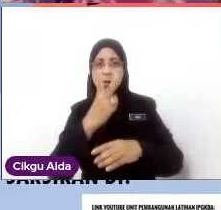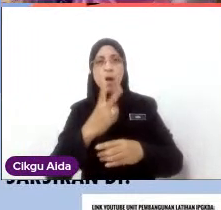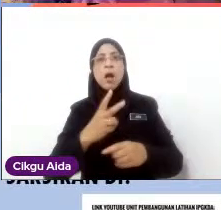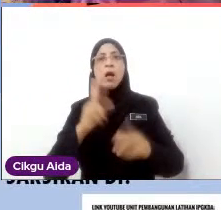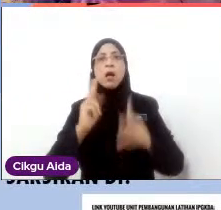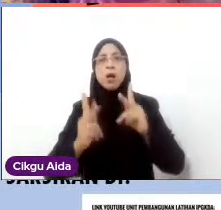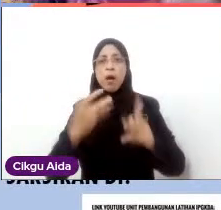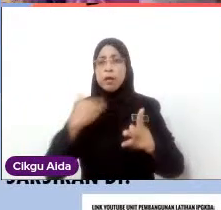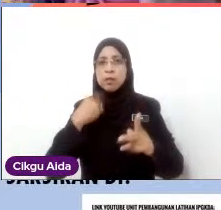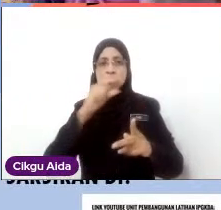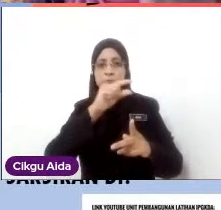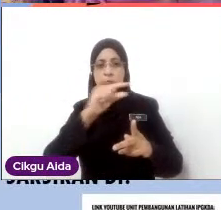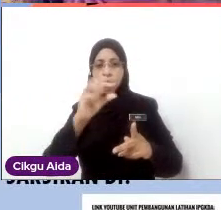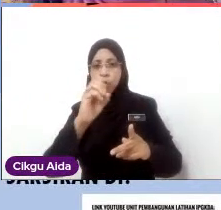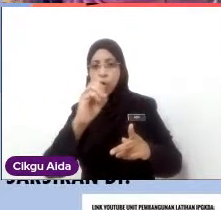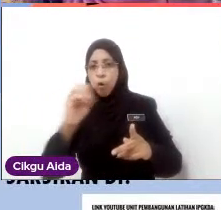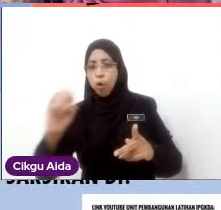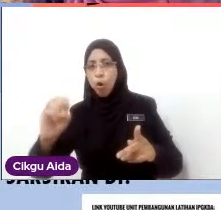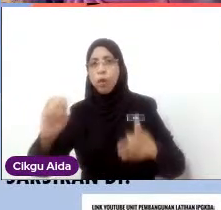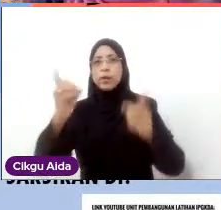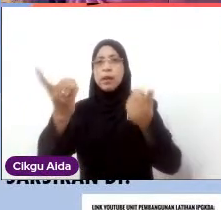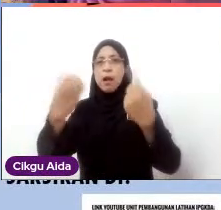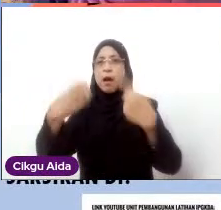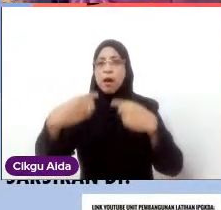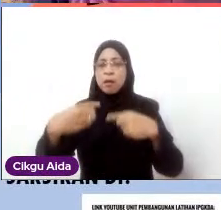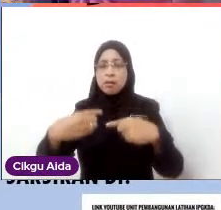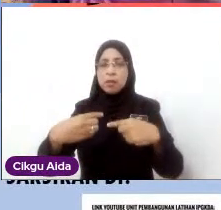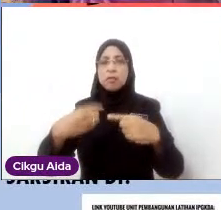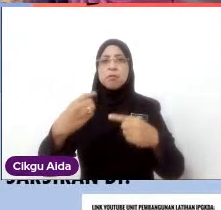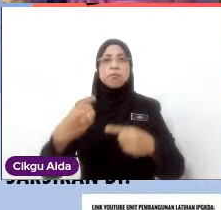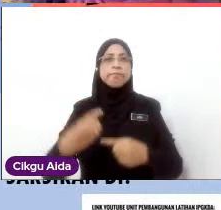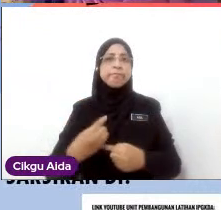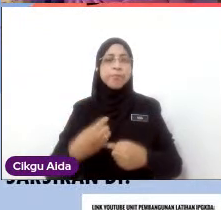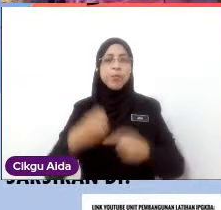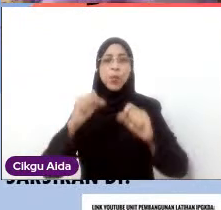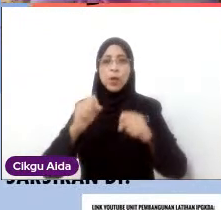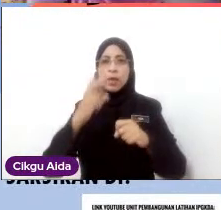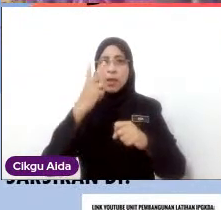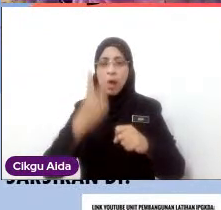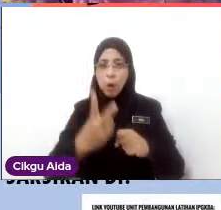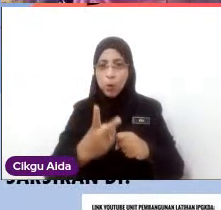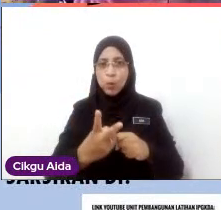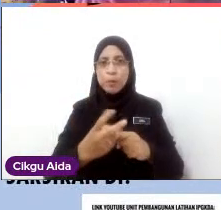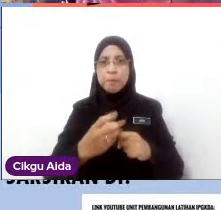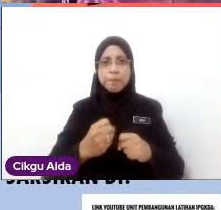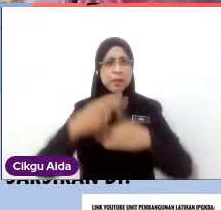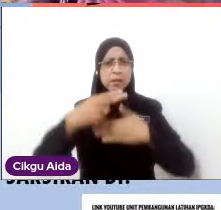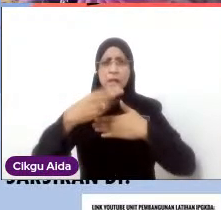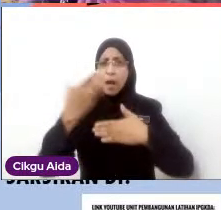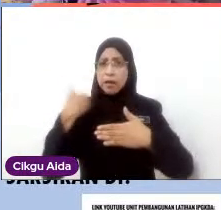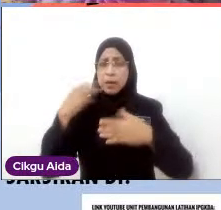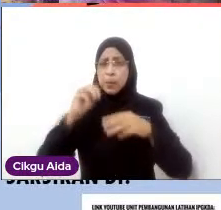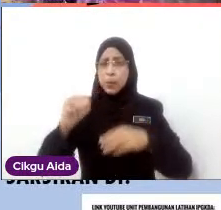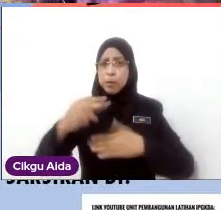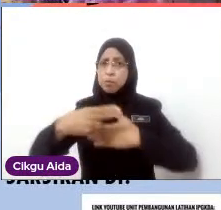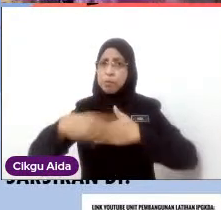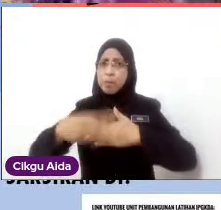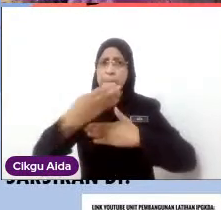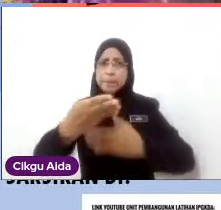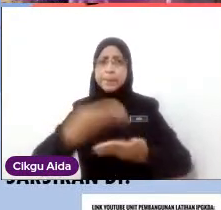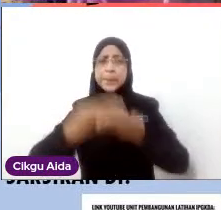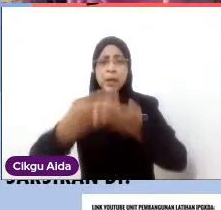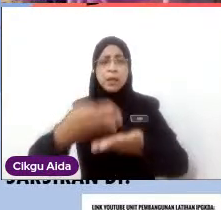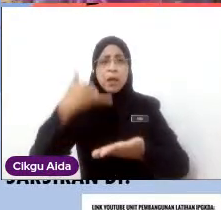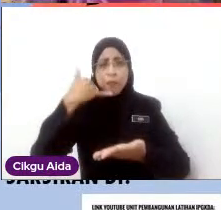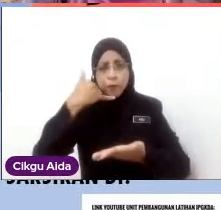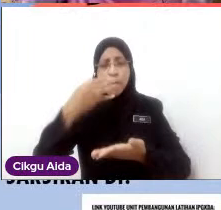sampai kita buat lawatan caknah jauh dekat Perlis ke, bagi handphone, bagi dana. Ada, so sampai macam